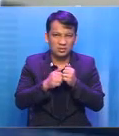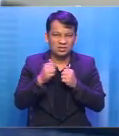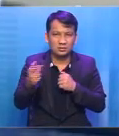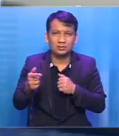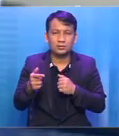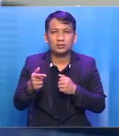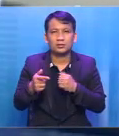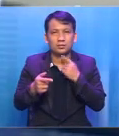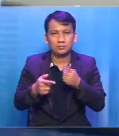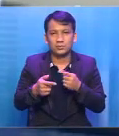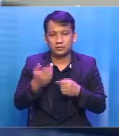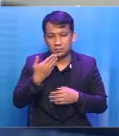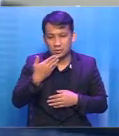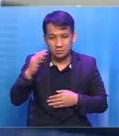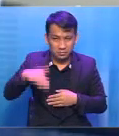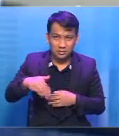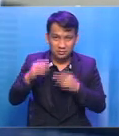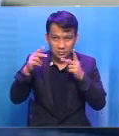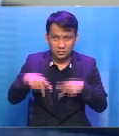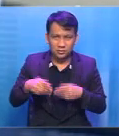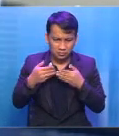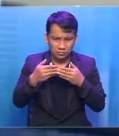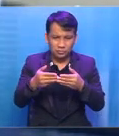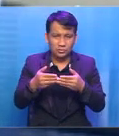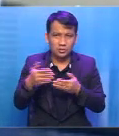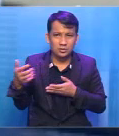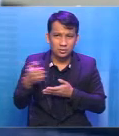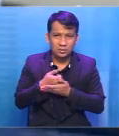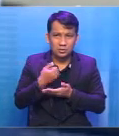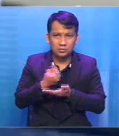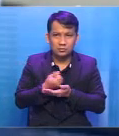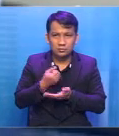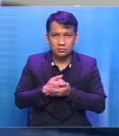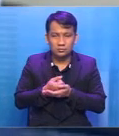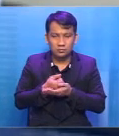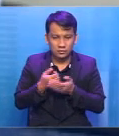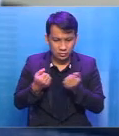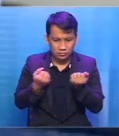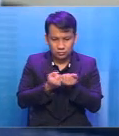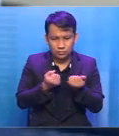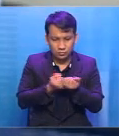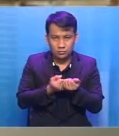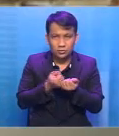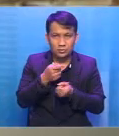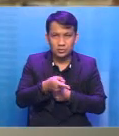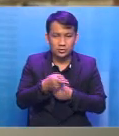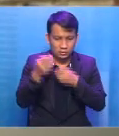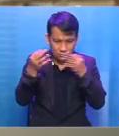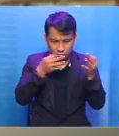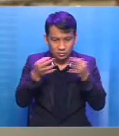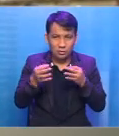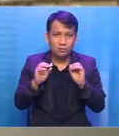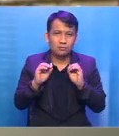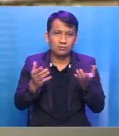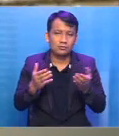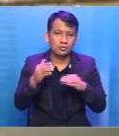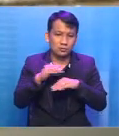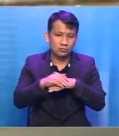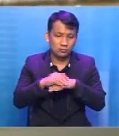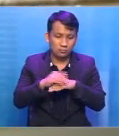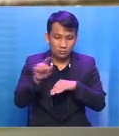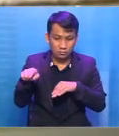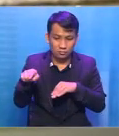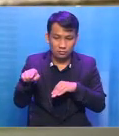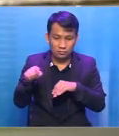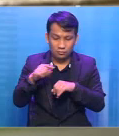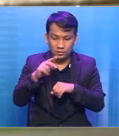talagang maiitim ang budhi na patuloy ang pagkita nila dito sa pag-supply ng pinagbabawal na gamot. Wala naman po talagang bansa na